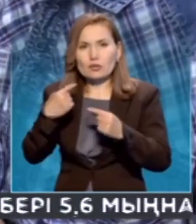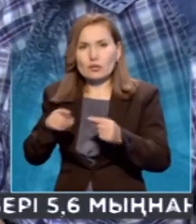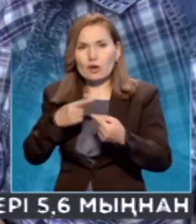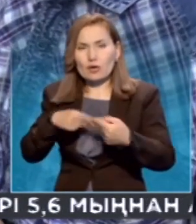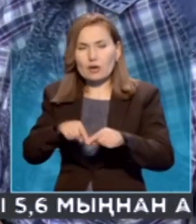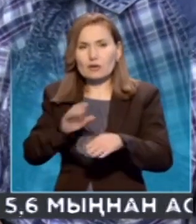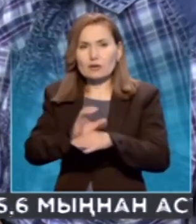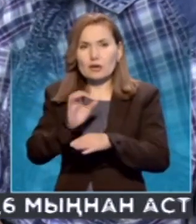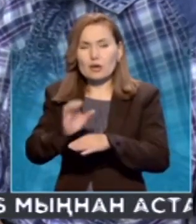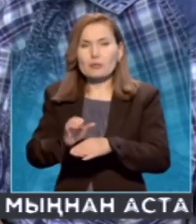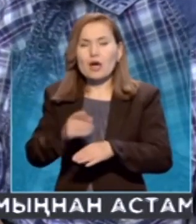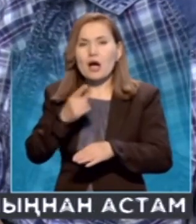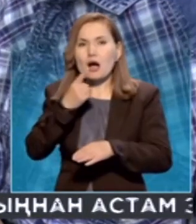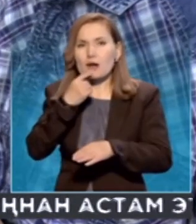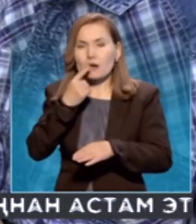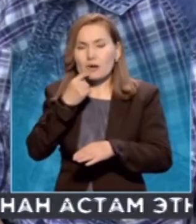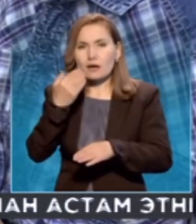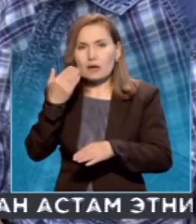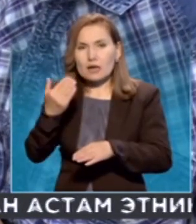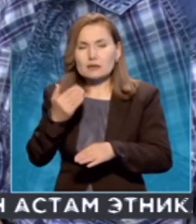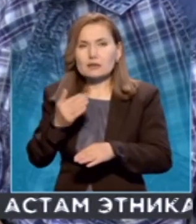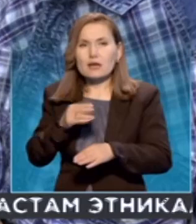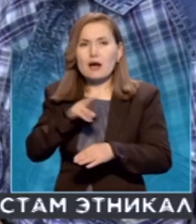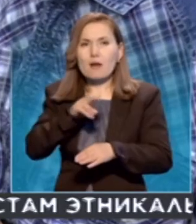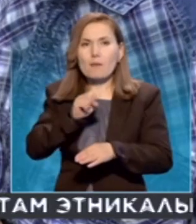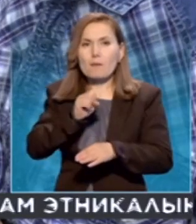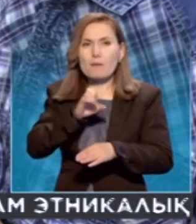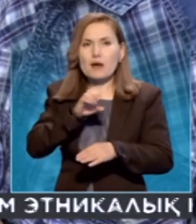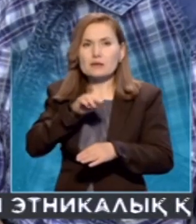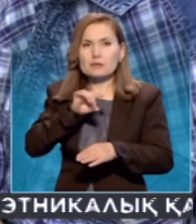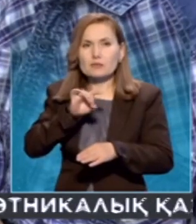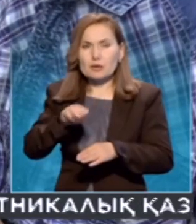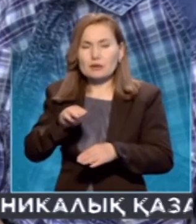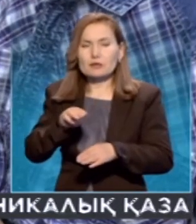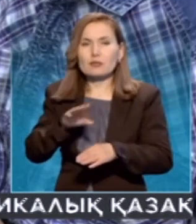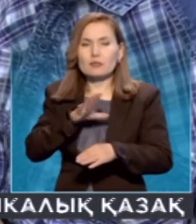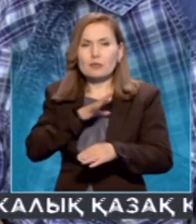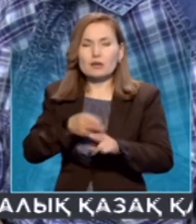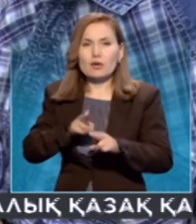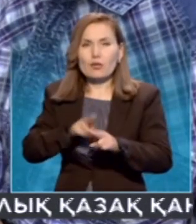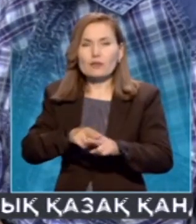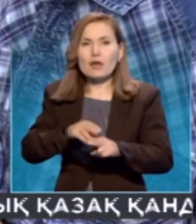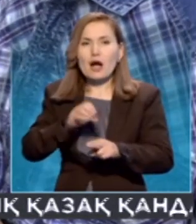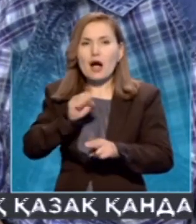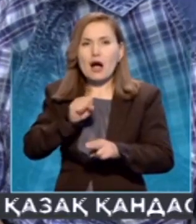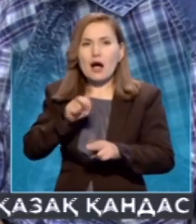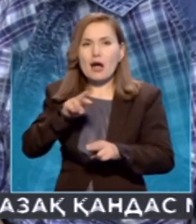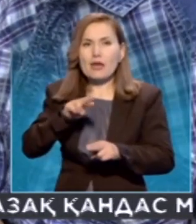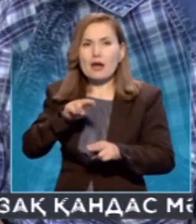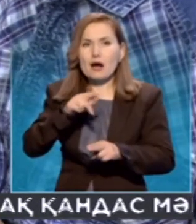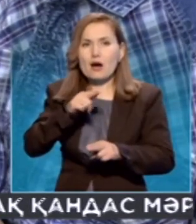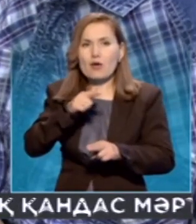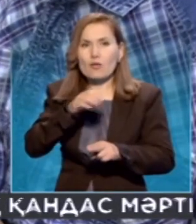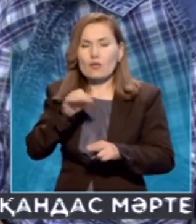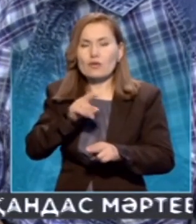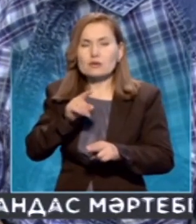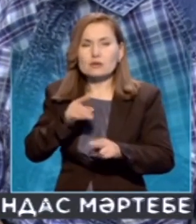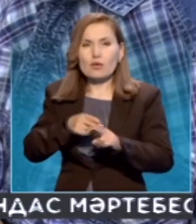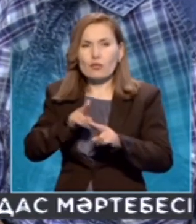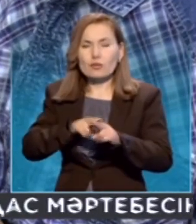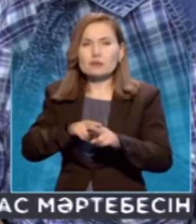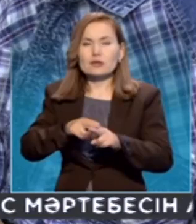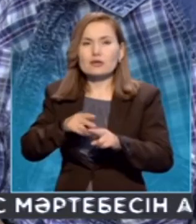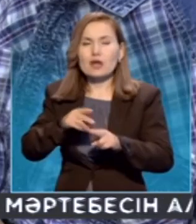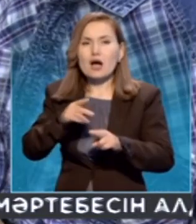болған, олар Аягөзге запрос жіберу керек, Аягөзден көтеру керек сіздің жаңағы красный паспортыңызды. И сол